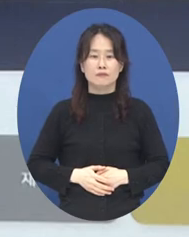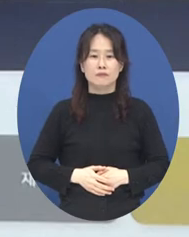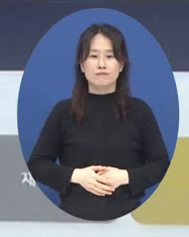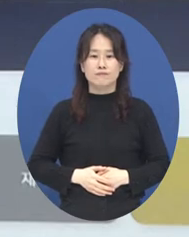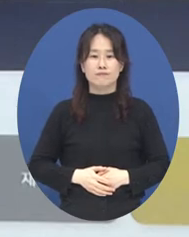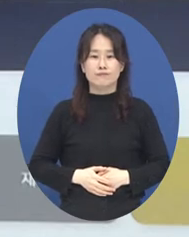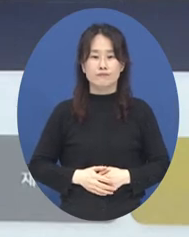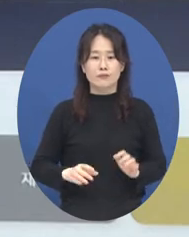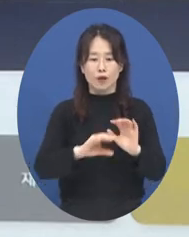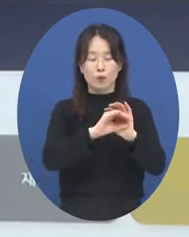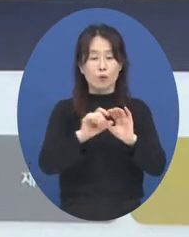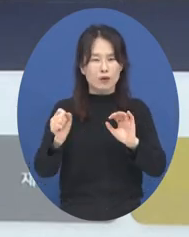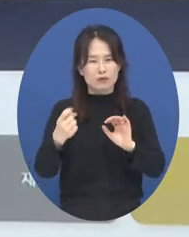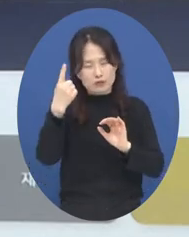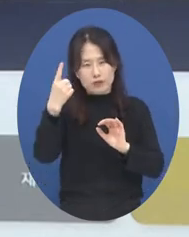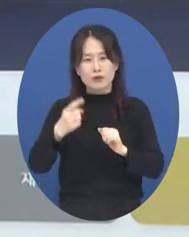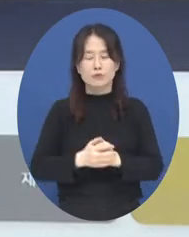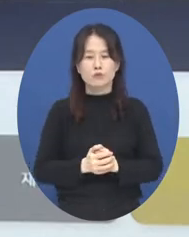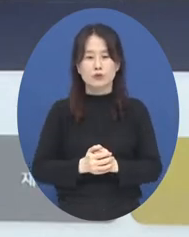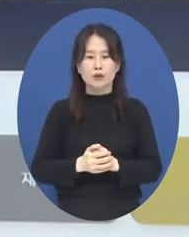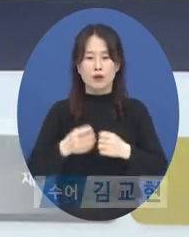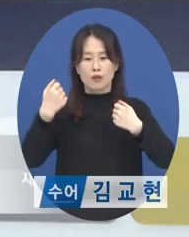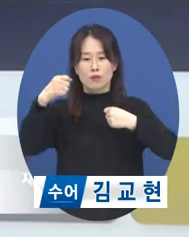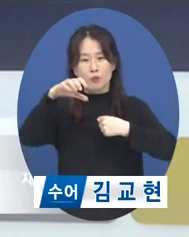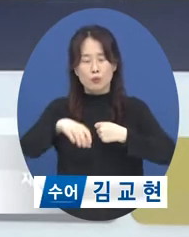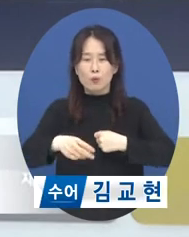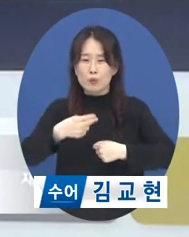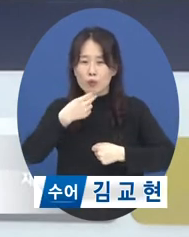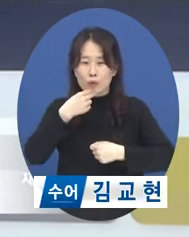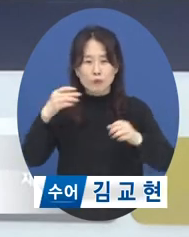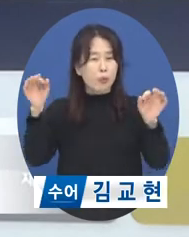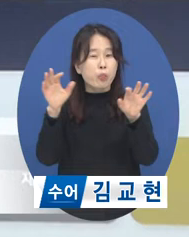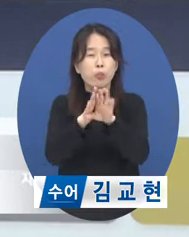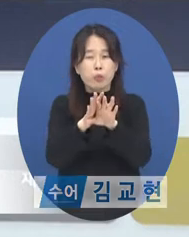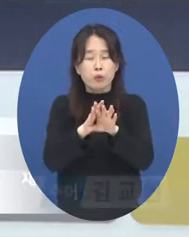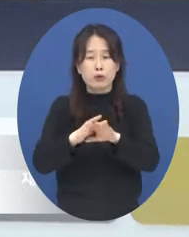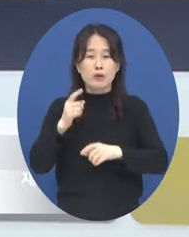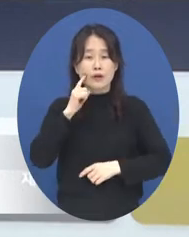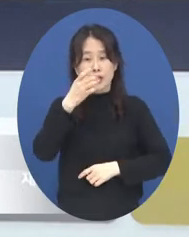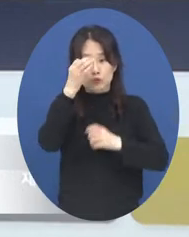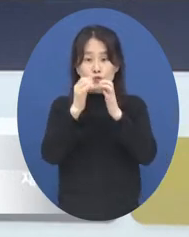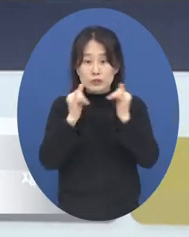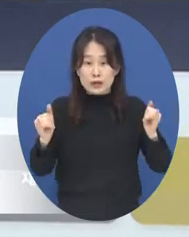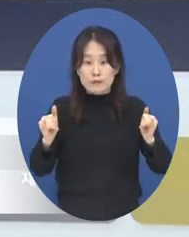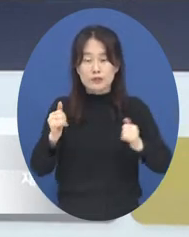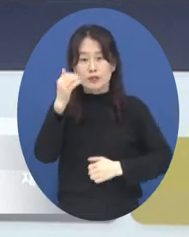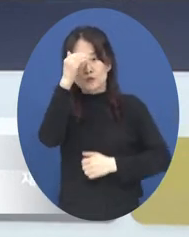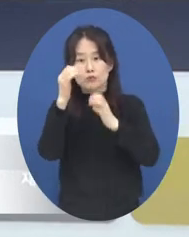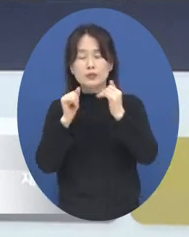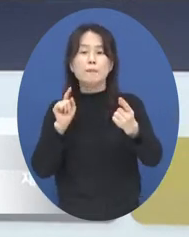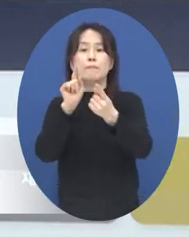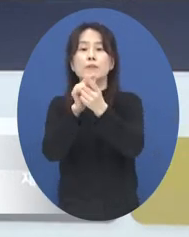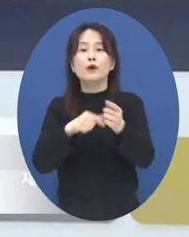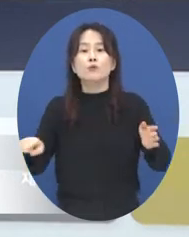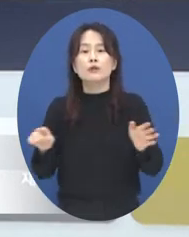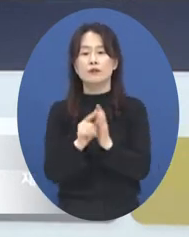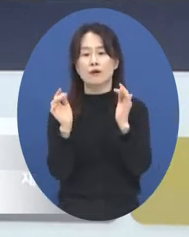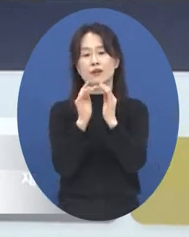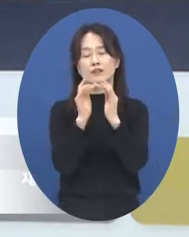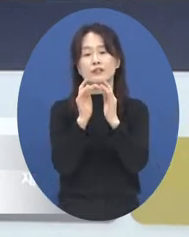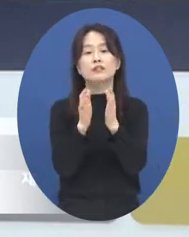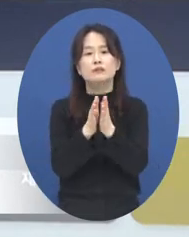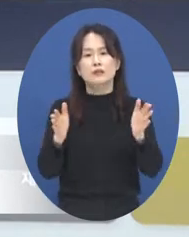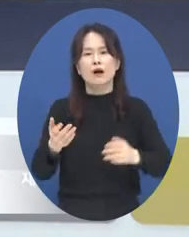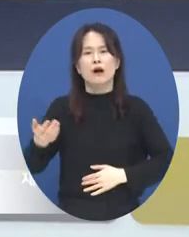코로 날 그 로 무대를 잃어버린 예술인들이 번 젝트 를 만나기 위해 온라인으로 눈 을 돌리고 있습니다 하지만 소유권